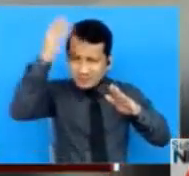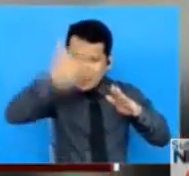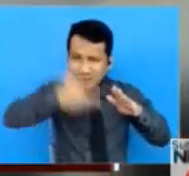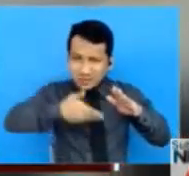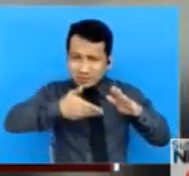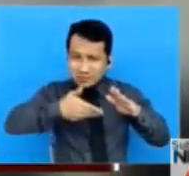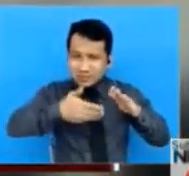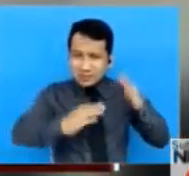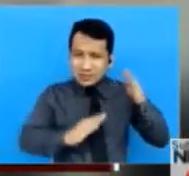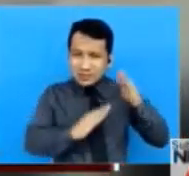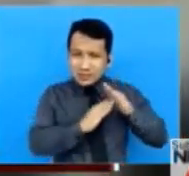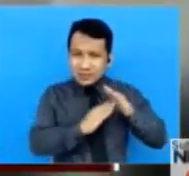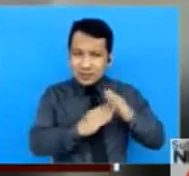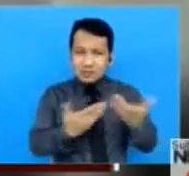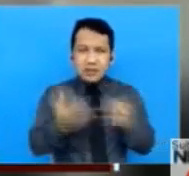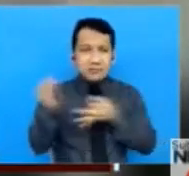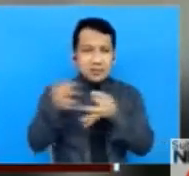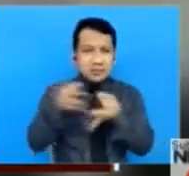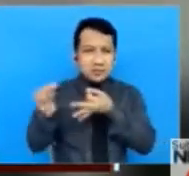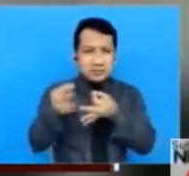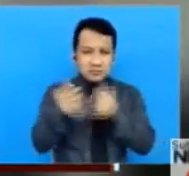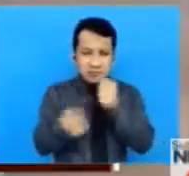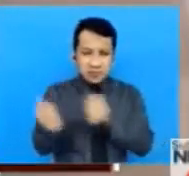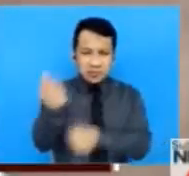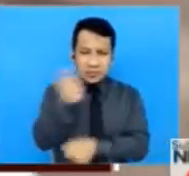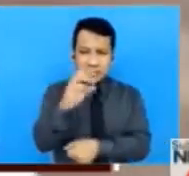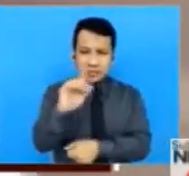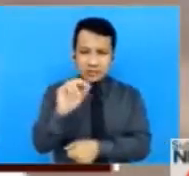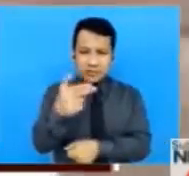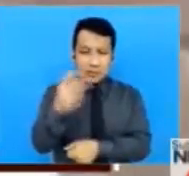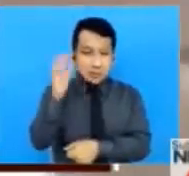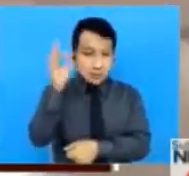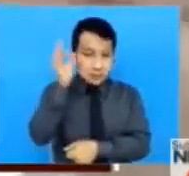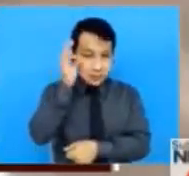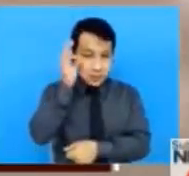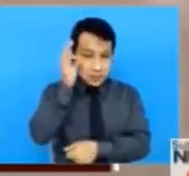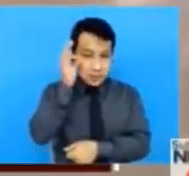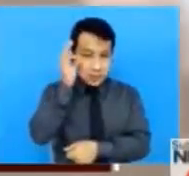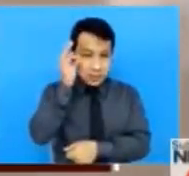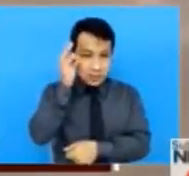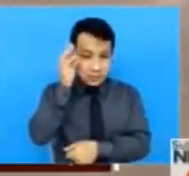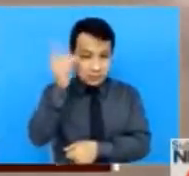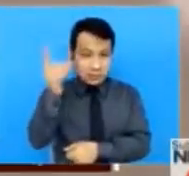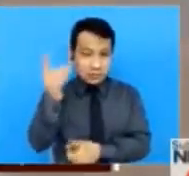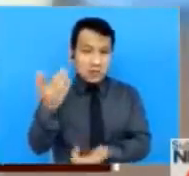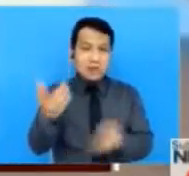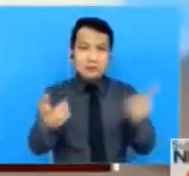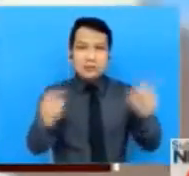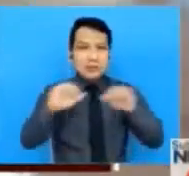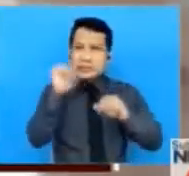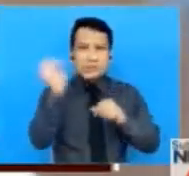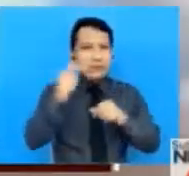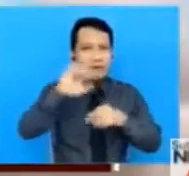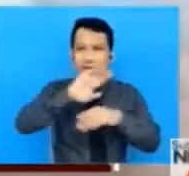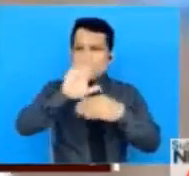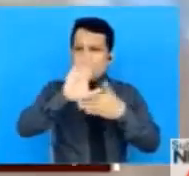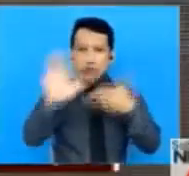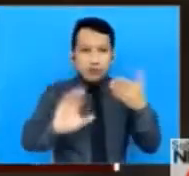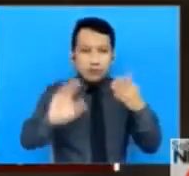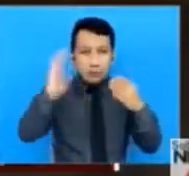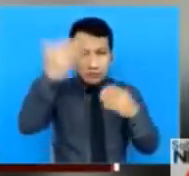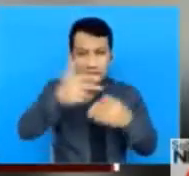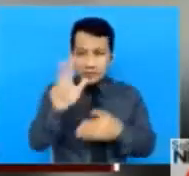shields? Paliwanag ni Health Secretary Francisco Duque III, hindi naman yung buong face shield ang nag-e-expire